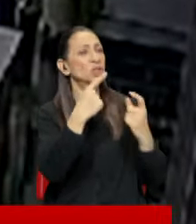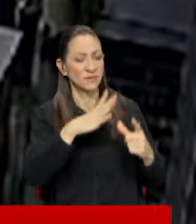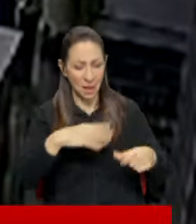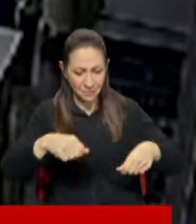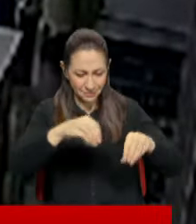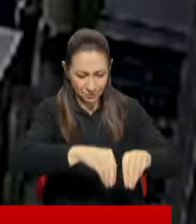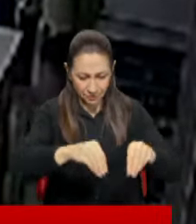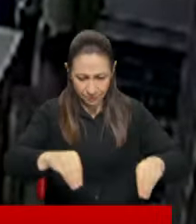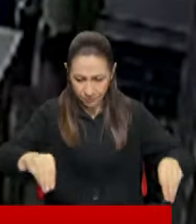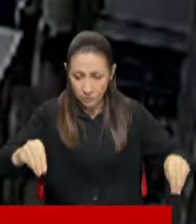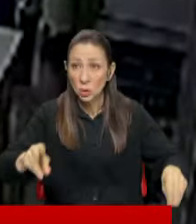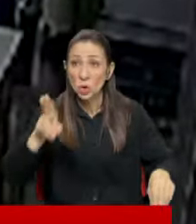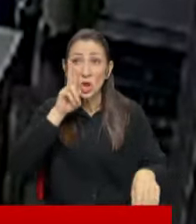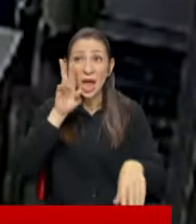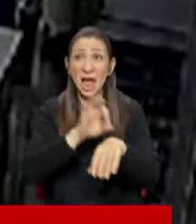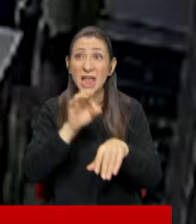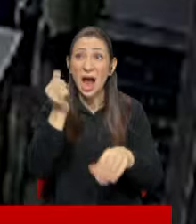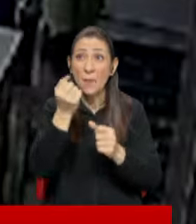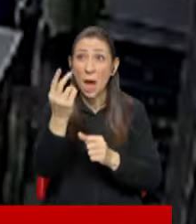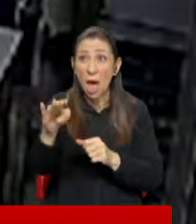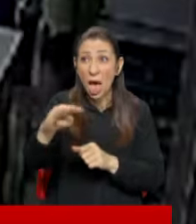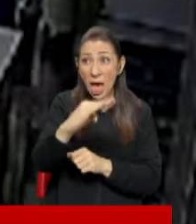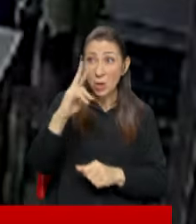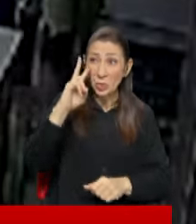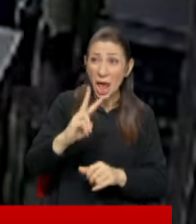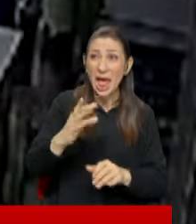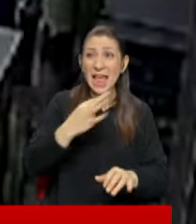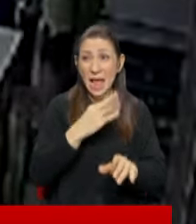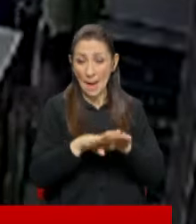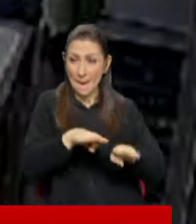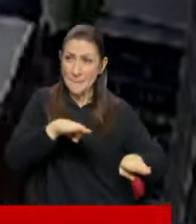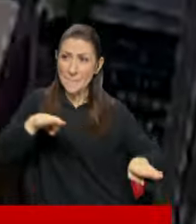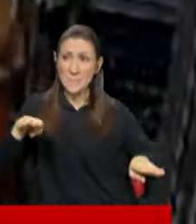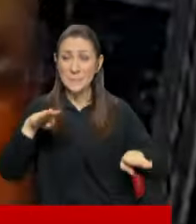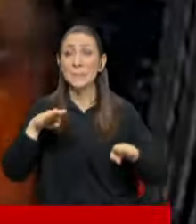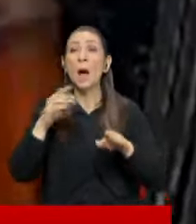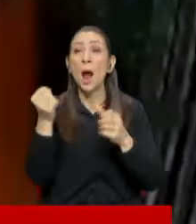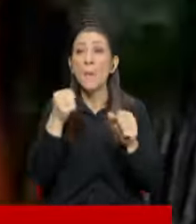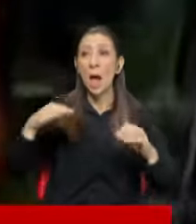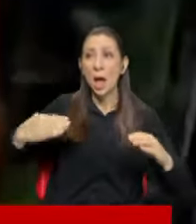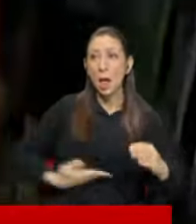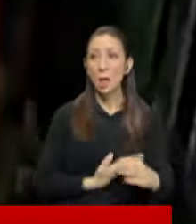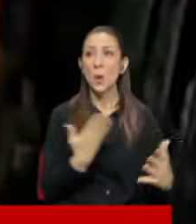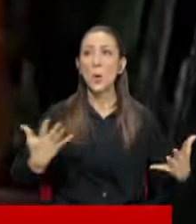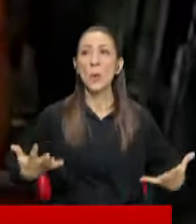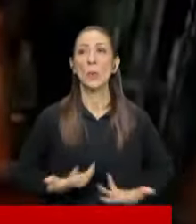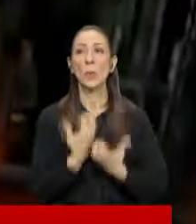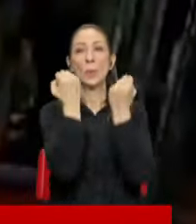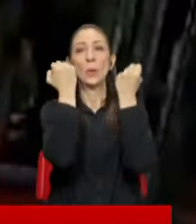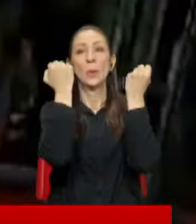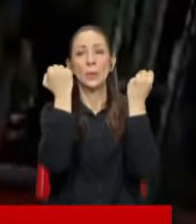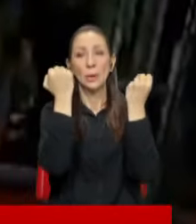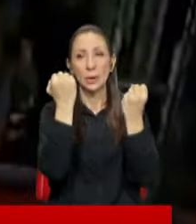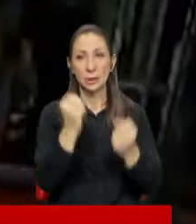bırakıyordu kapının önüne. Son anda aracı fark etti, attığı adımla otomobilin altında kalmaktan kurtuldu.